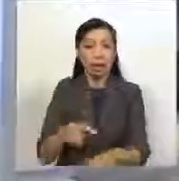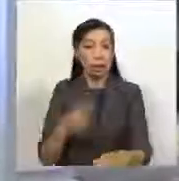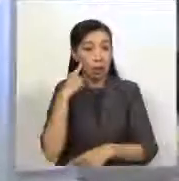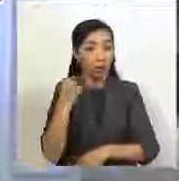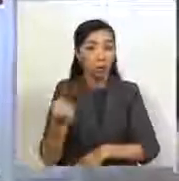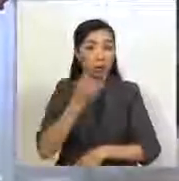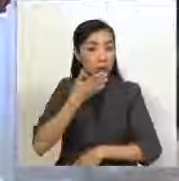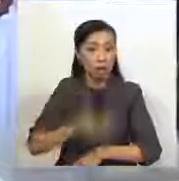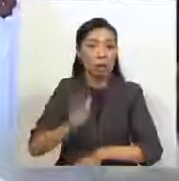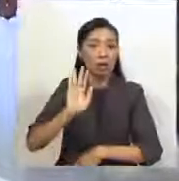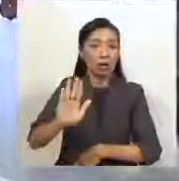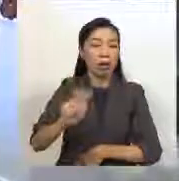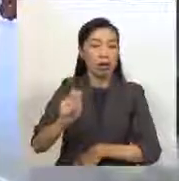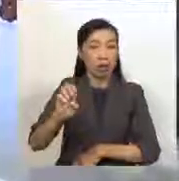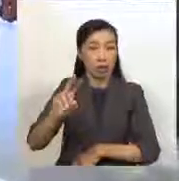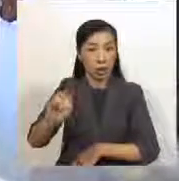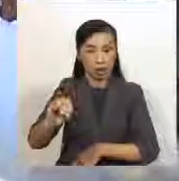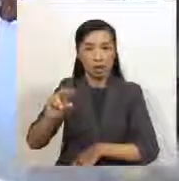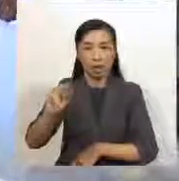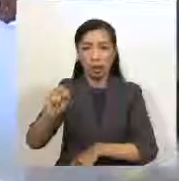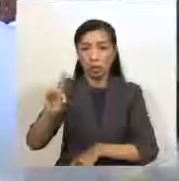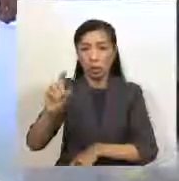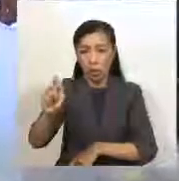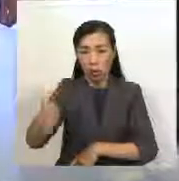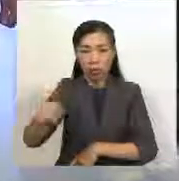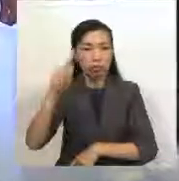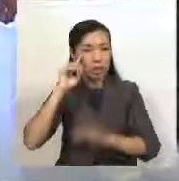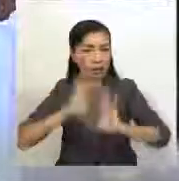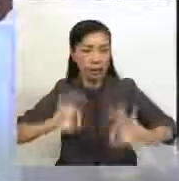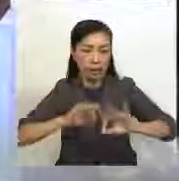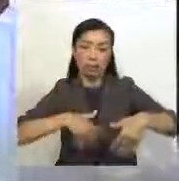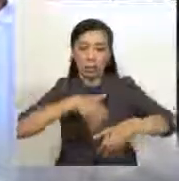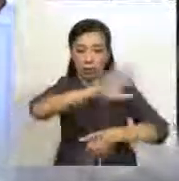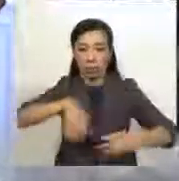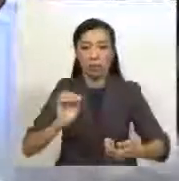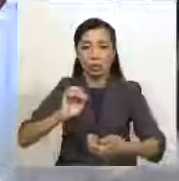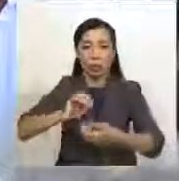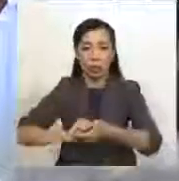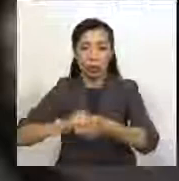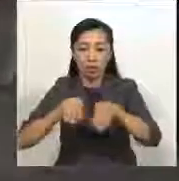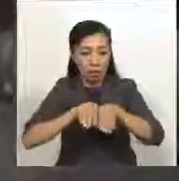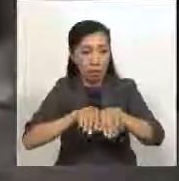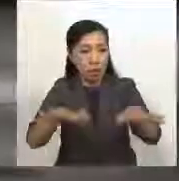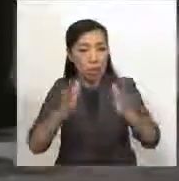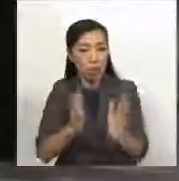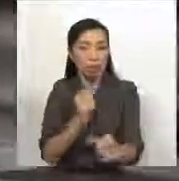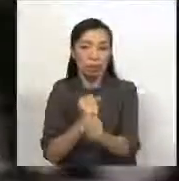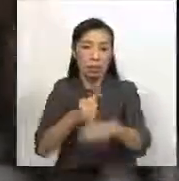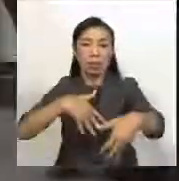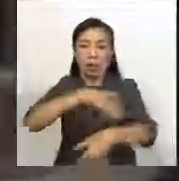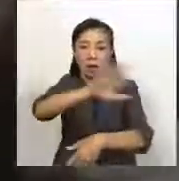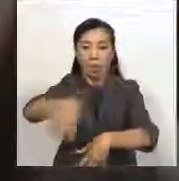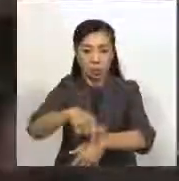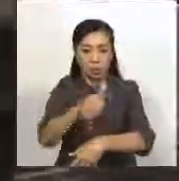างยั่งยืนในภูมิภาคอินโดแปซิฟิกจะเกิดขึ้นได้ด้วยความร่วมมือของทุกคนและถ่ายทอดไปยังผู้เกี่ยวข้องและคนรุ่นต่อๆ